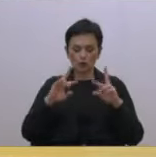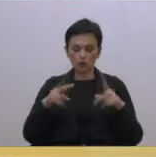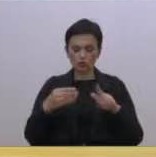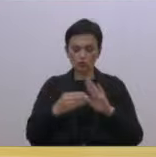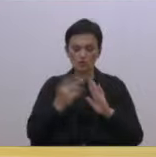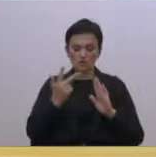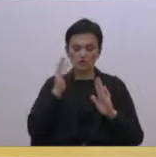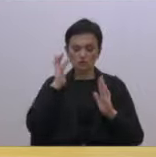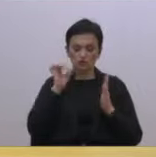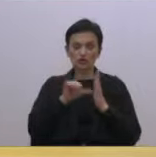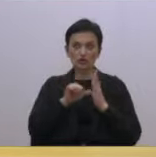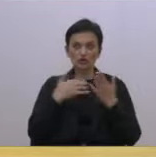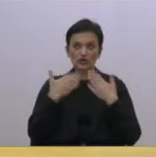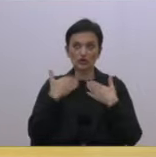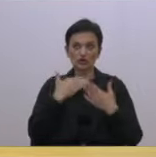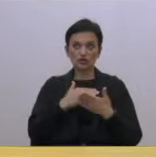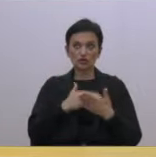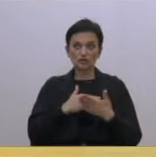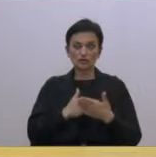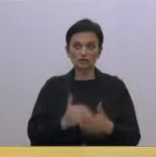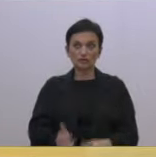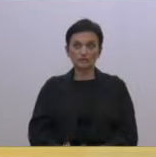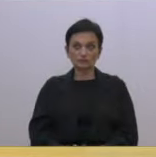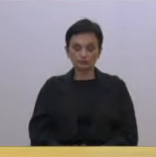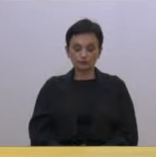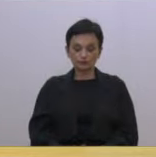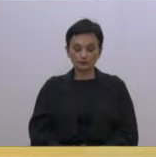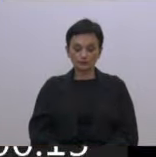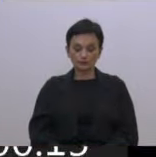მესამე მოსმენის თქო ჩართო კენჭისკის რეჟიმი.